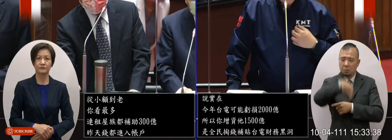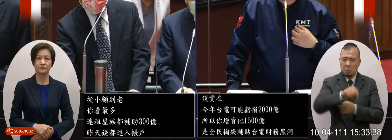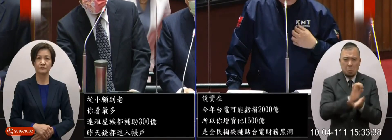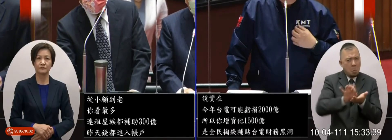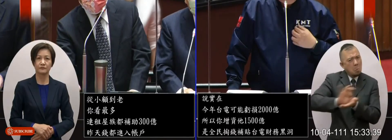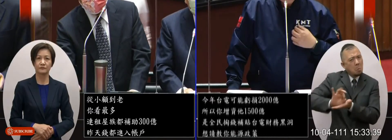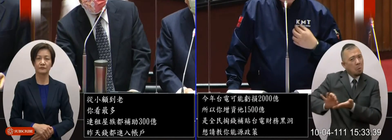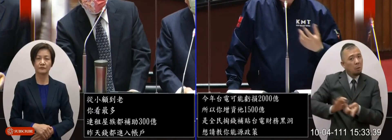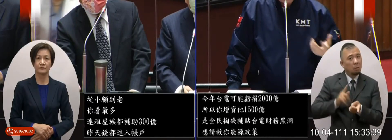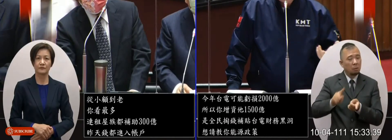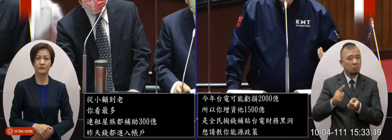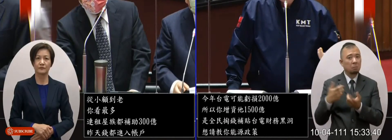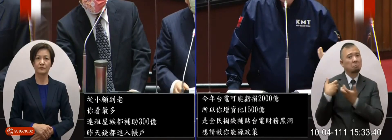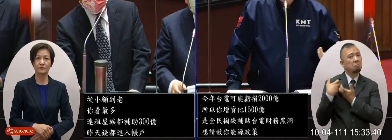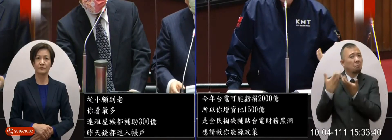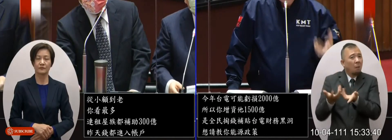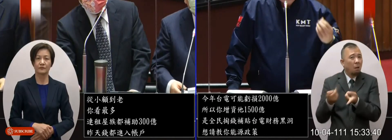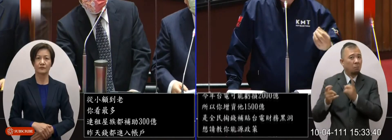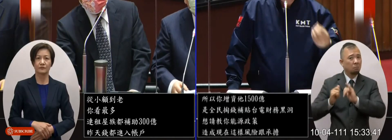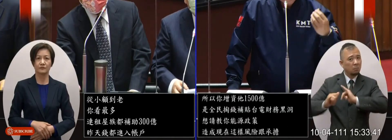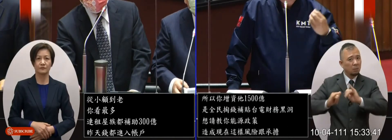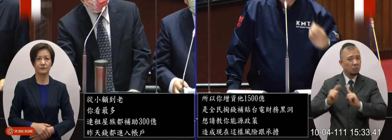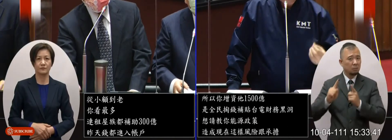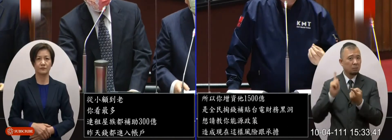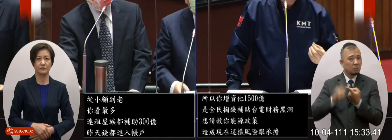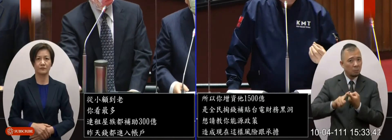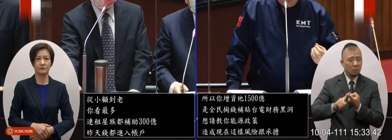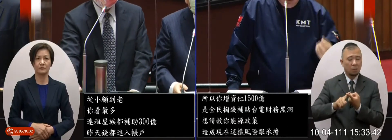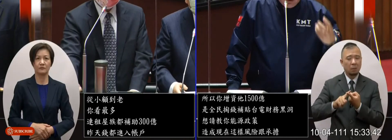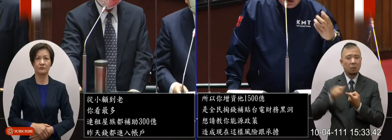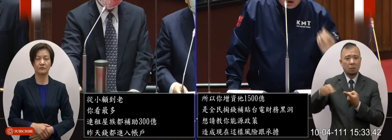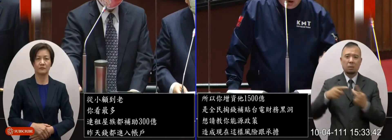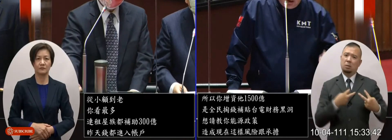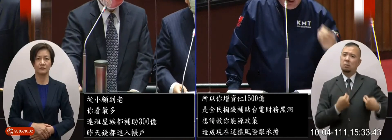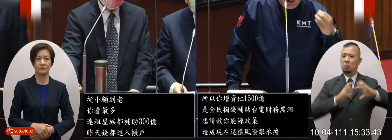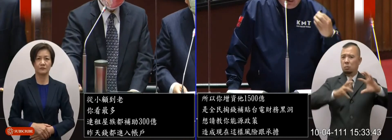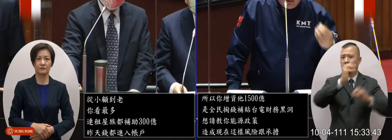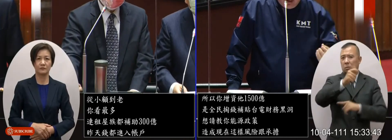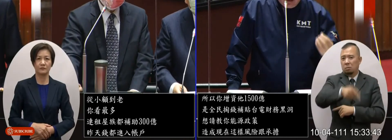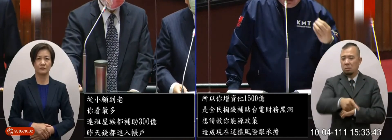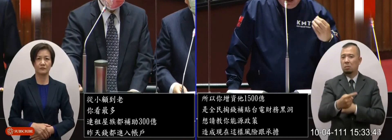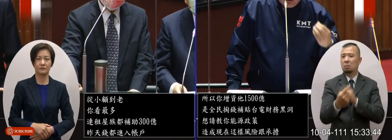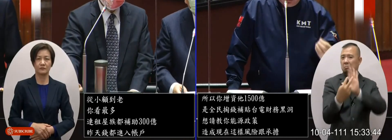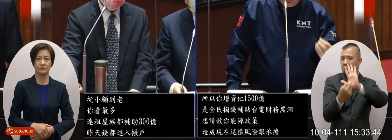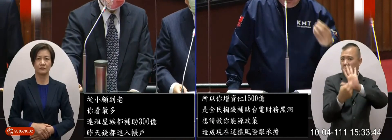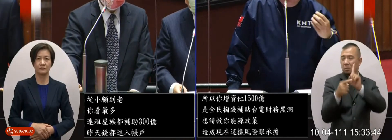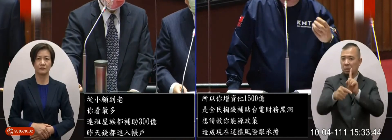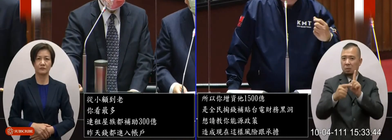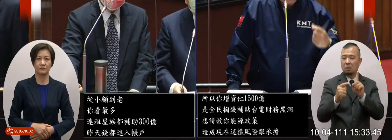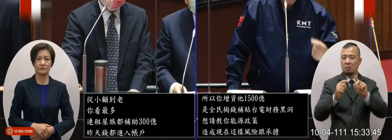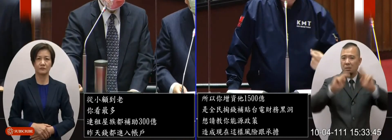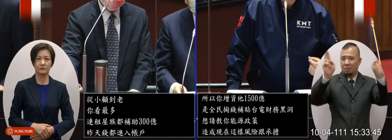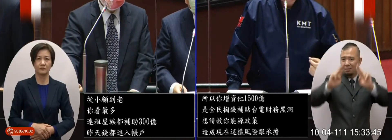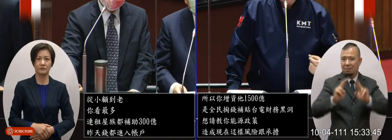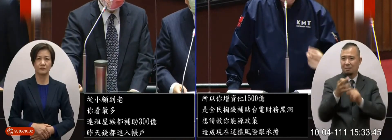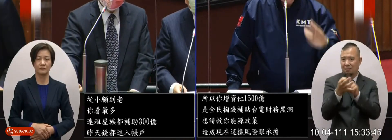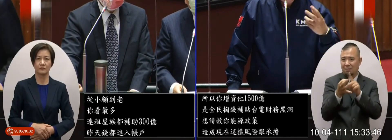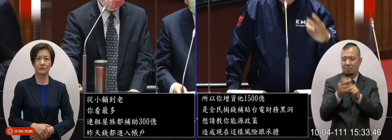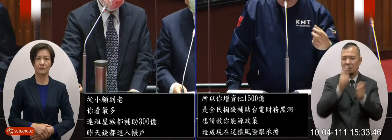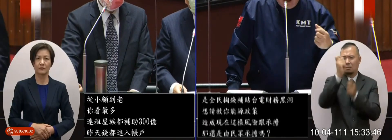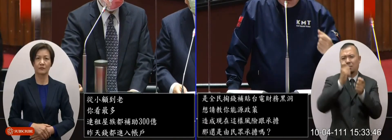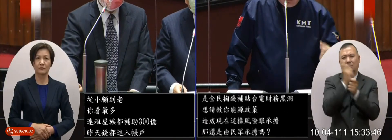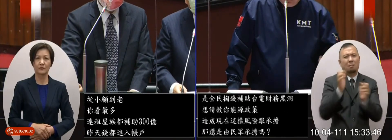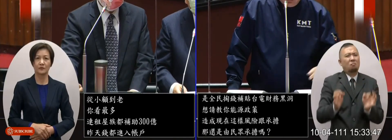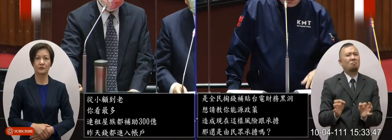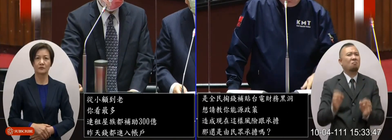是由民众来承担吗？因为蔡英文总统说十年电价十年不会大涨的支票，他